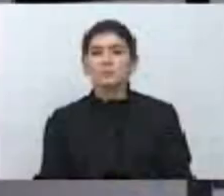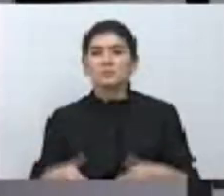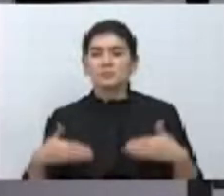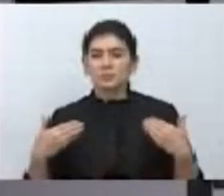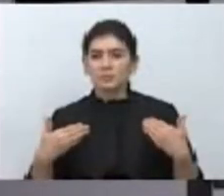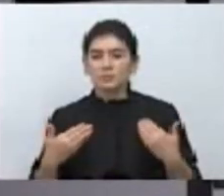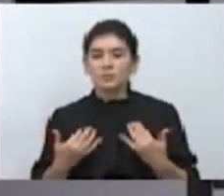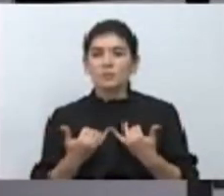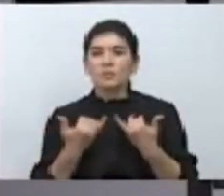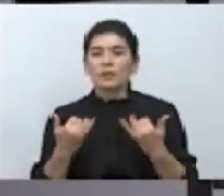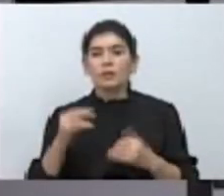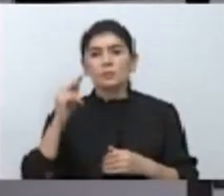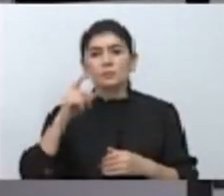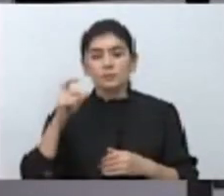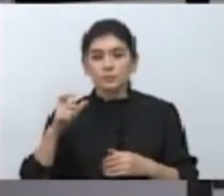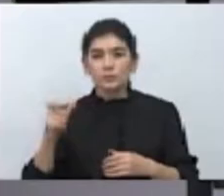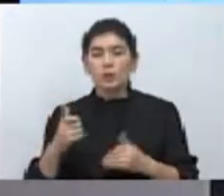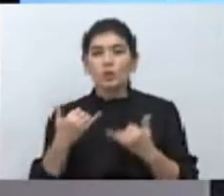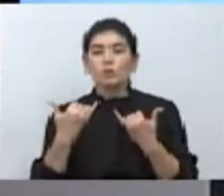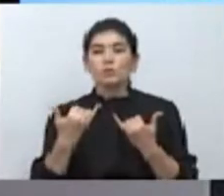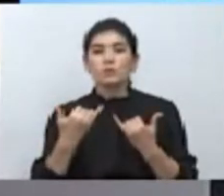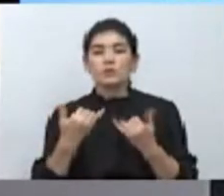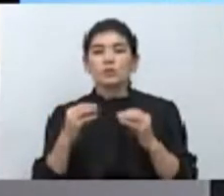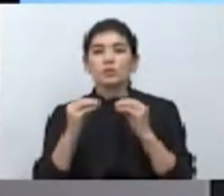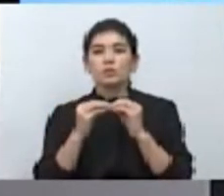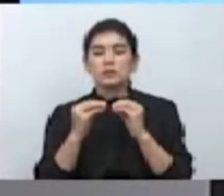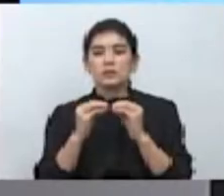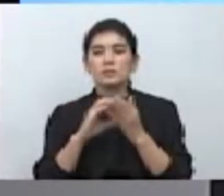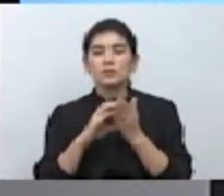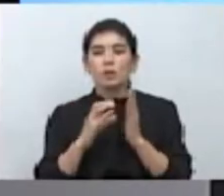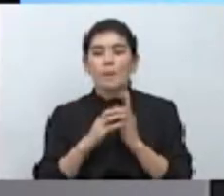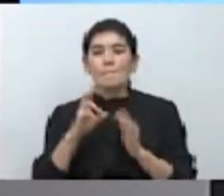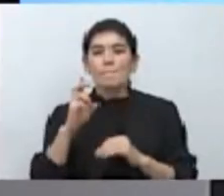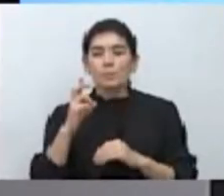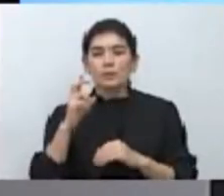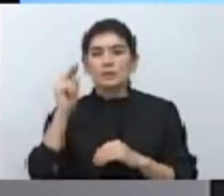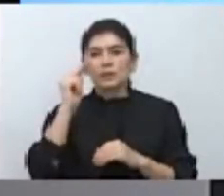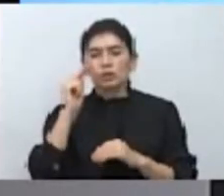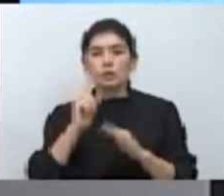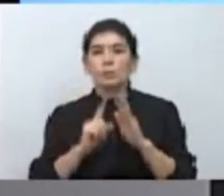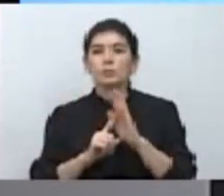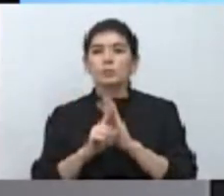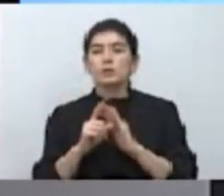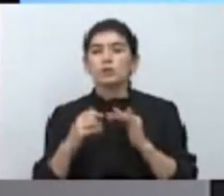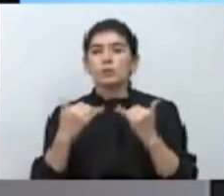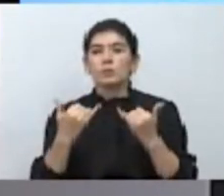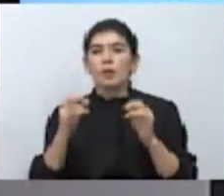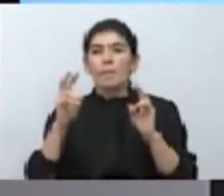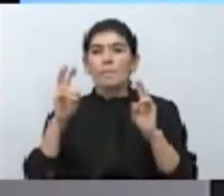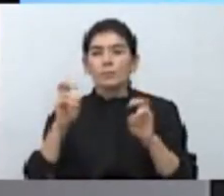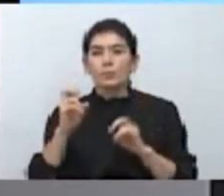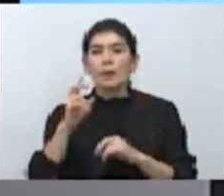Assalomu alaykum, hurmatli o'quvchilar. Bugun 10-sinflar uchun biologiya darslarini boshlaymiz. Bugungi